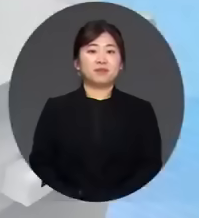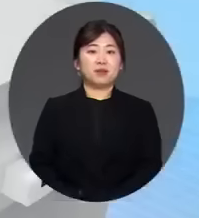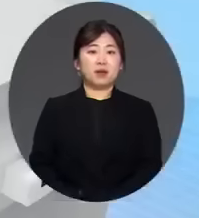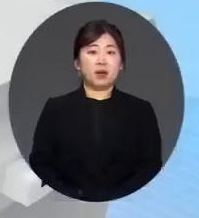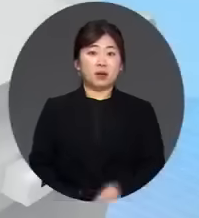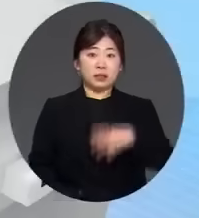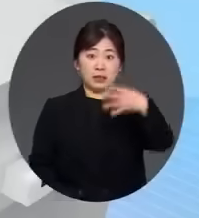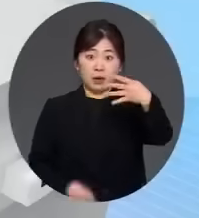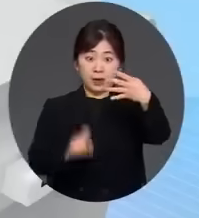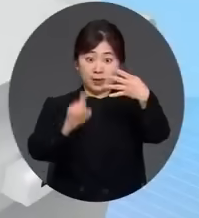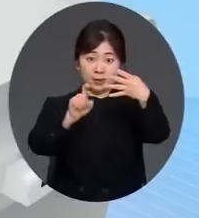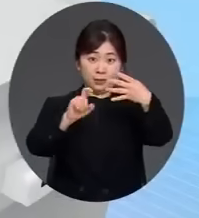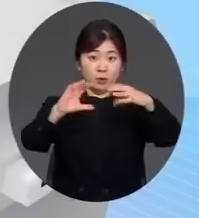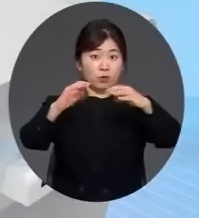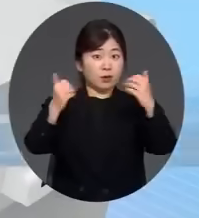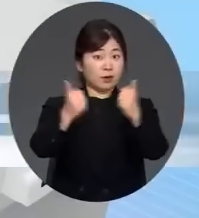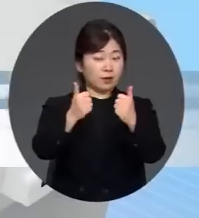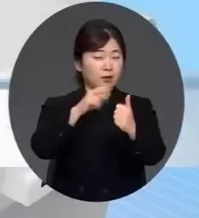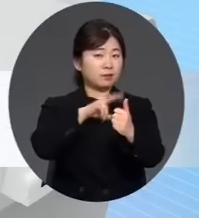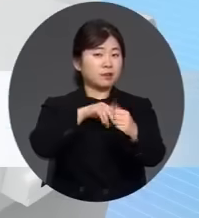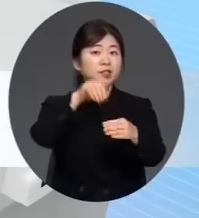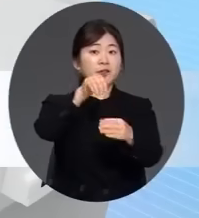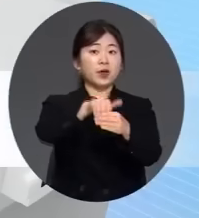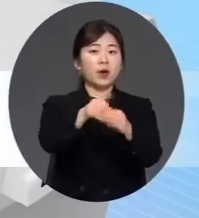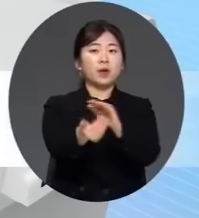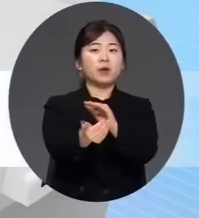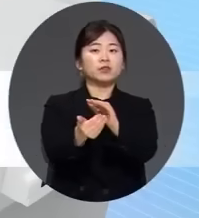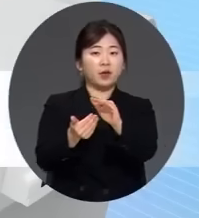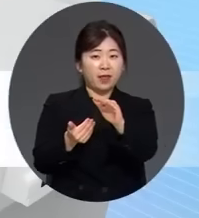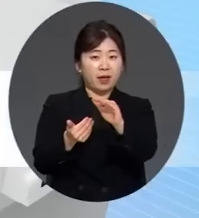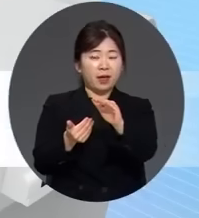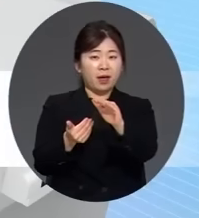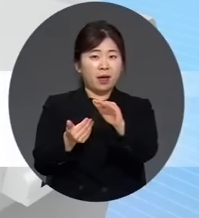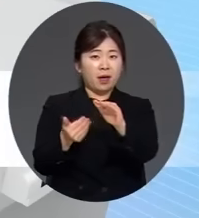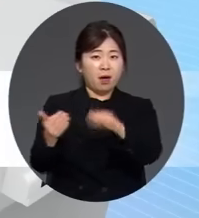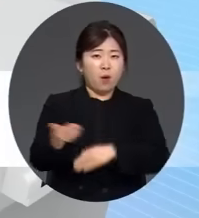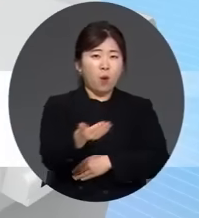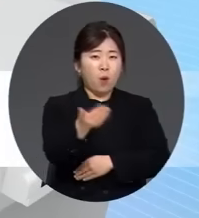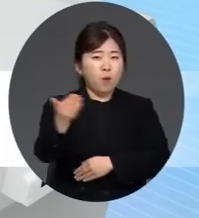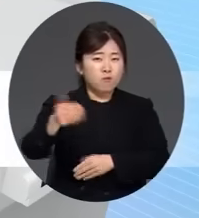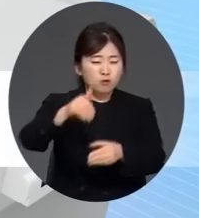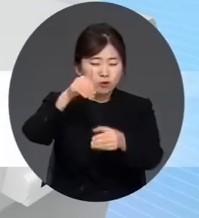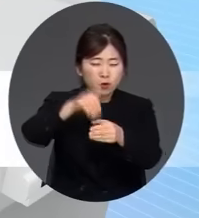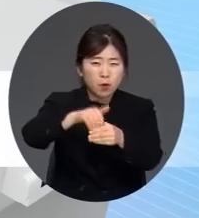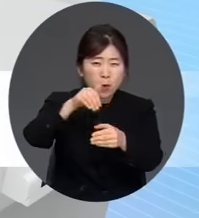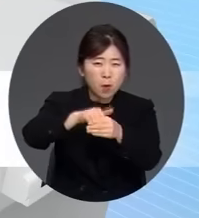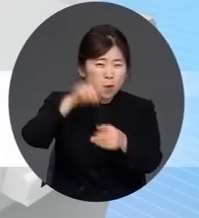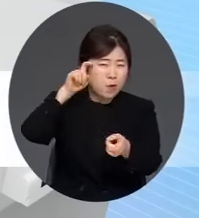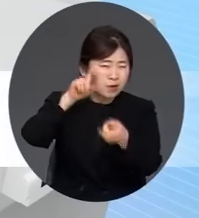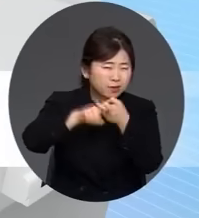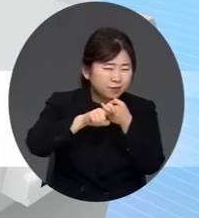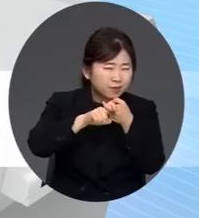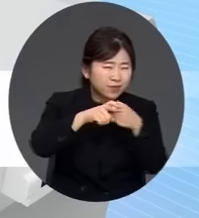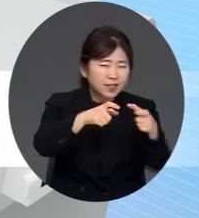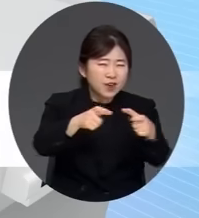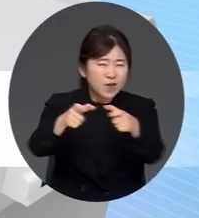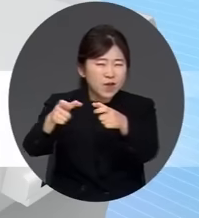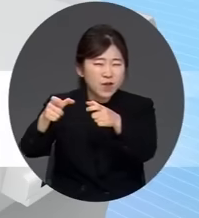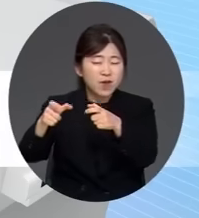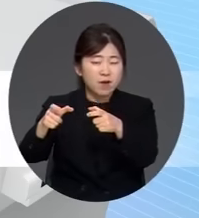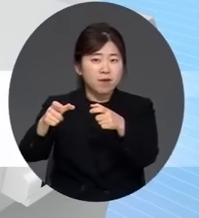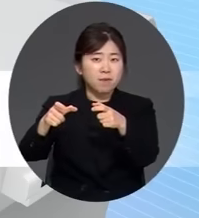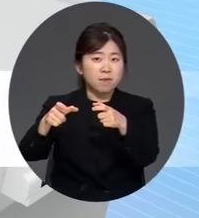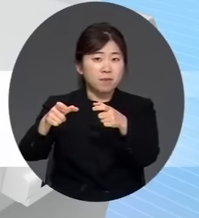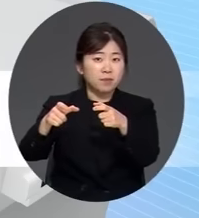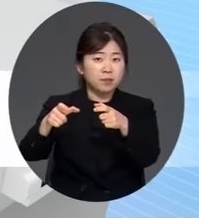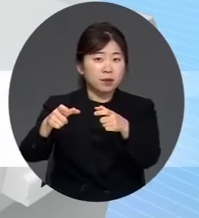오는 4월에 치러질 제 22대 국회의원 선거를 앞두고 저희 MBC 경남은 경남의 관심 선거구 여섯 곳에 대해 여론